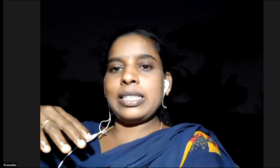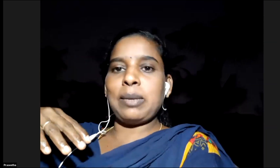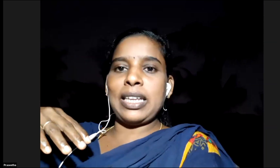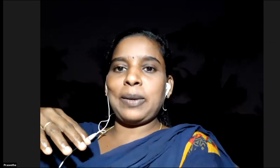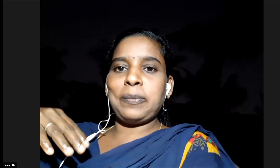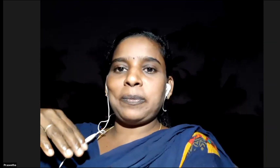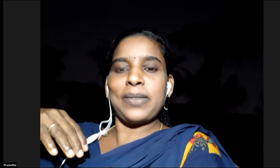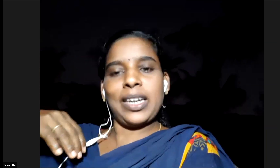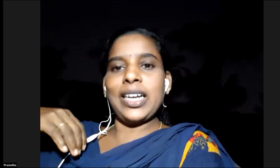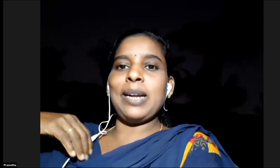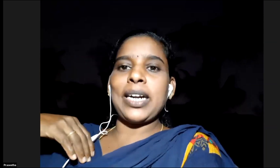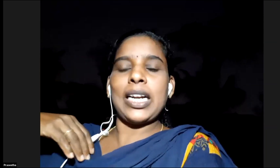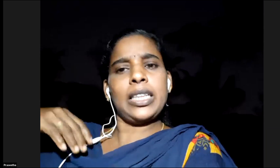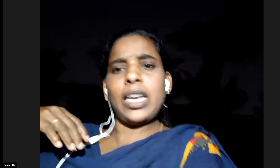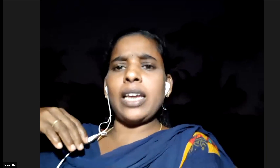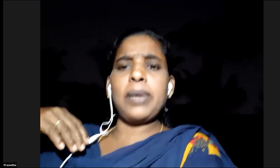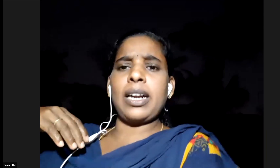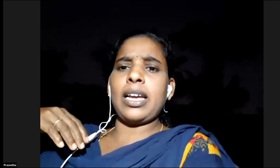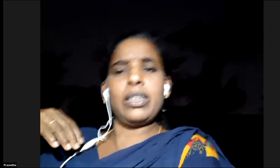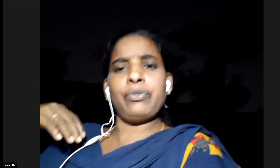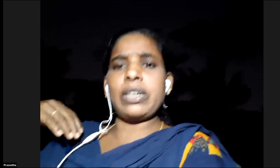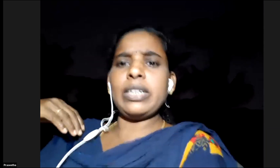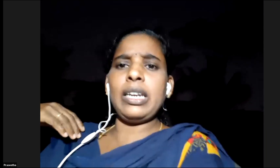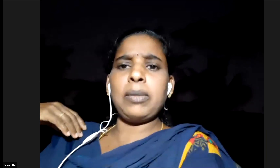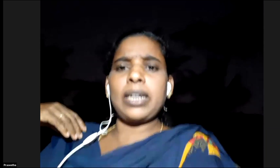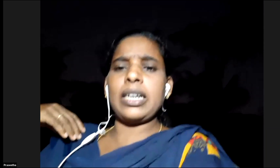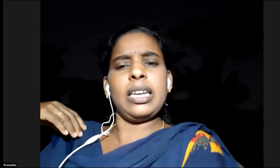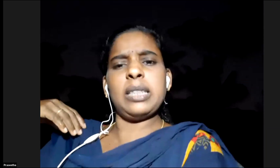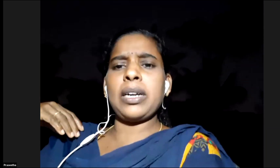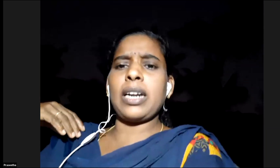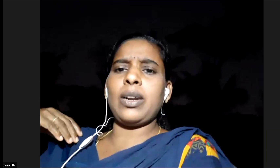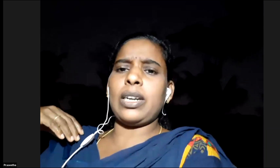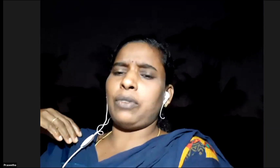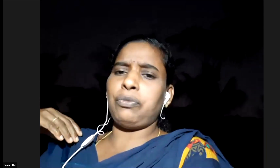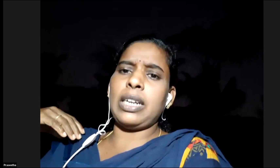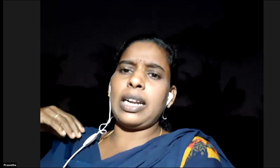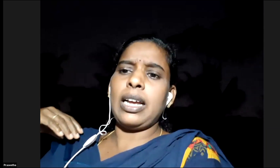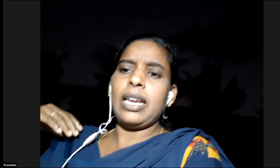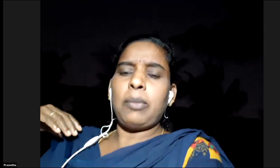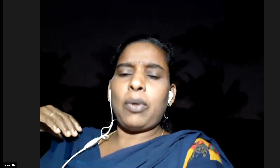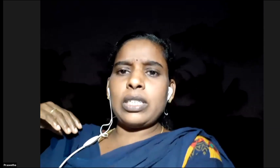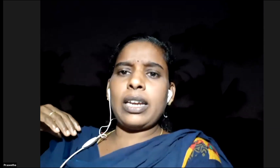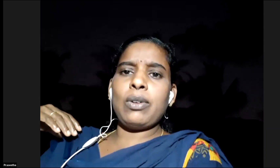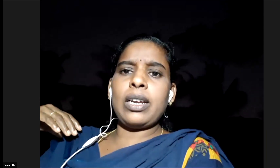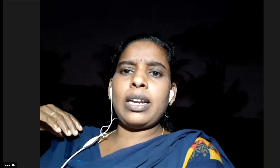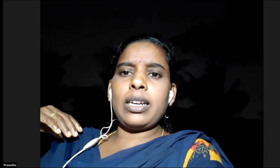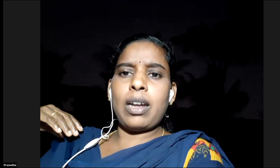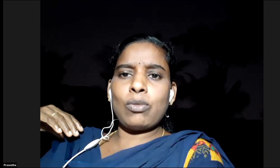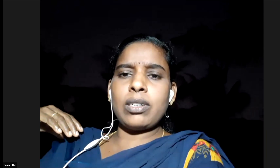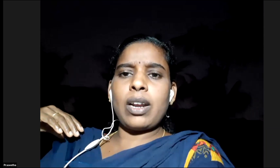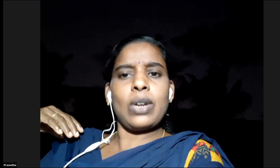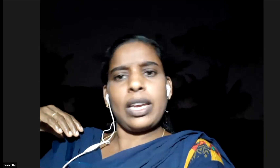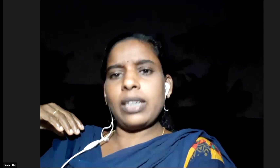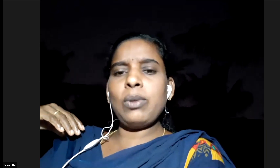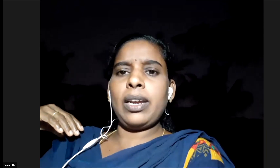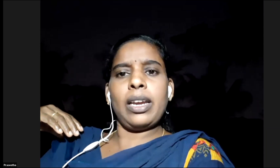ഏത് സമയത്തായാലും. അങ്ങനെയുള്ള മക്കളാണ് ഇത്. ഏത് മക്കളായാലും ഡിഫറെന്റ്ലി ഏബിൾഡ് ആയിട്ടുള്ള ഏത് മക്കളായാലും അങ്ങനെ ഡപ്പൊന്നും തന്നെയല്ല. ഓട്ടിസ് ആയിക്കോട്ടെ, അല്ലെങ്കിൽ ഡൗൺ